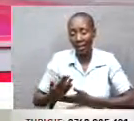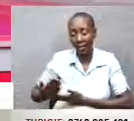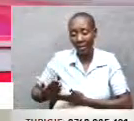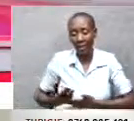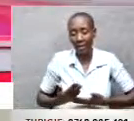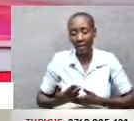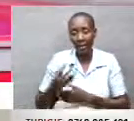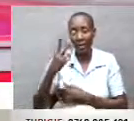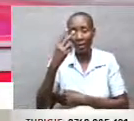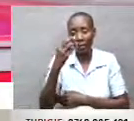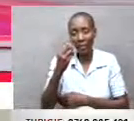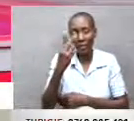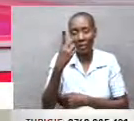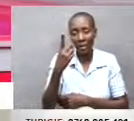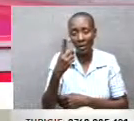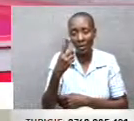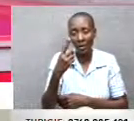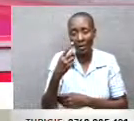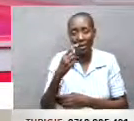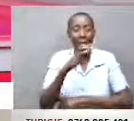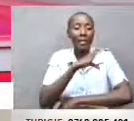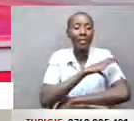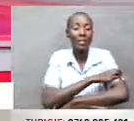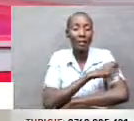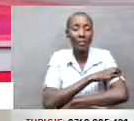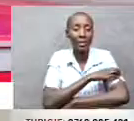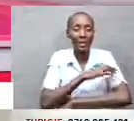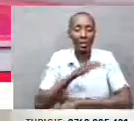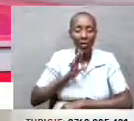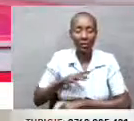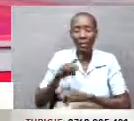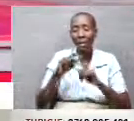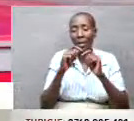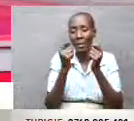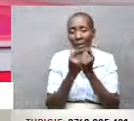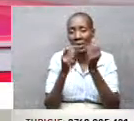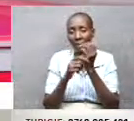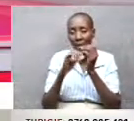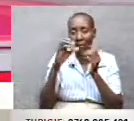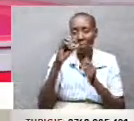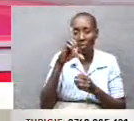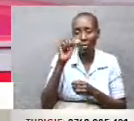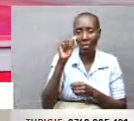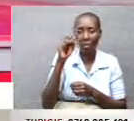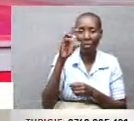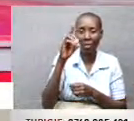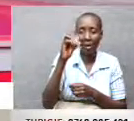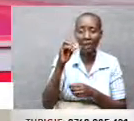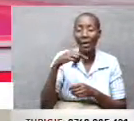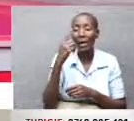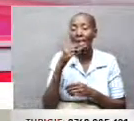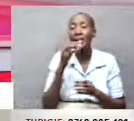2021, nahodha wa timu ya taifa ya kinadada wa mchezo wa raga Fila Orlando anasema iwapo mikakati mwafaka